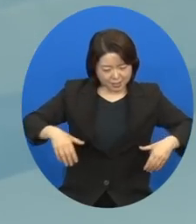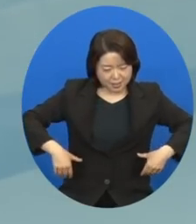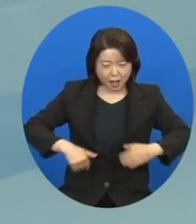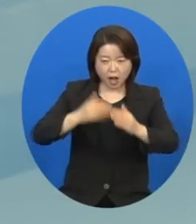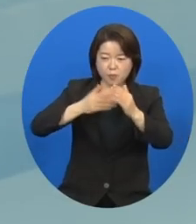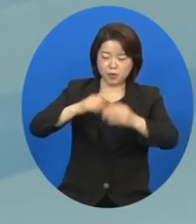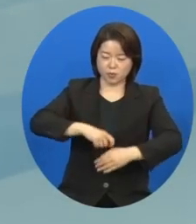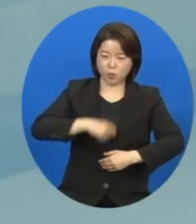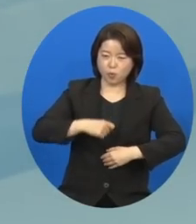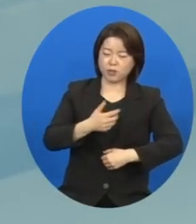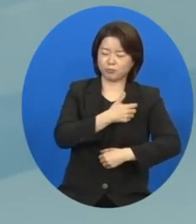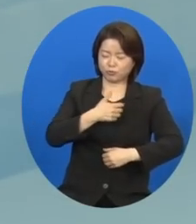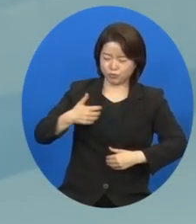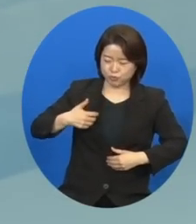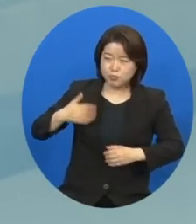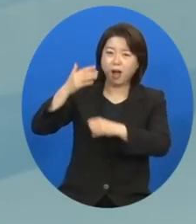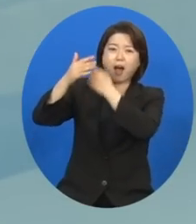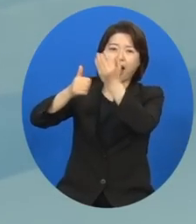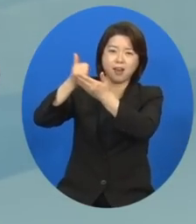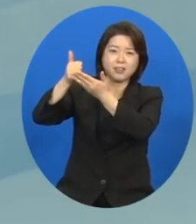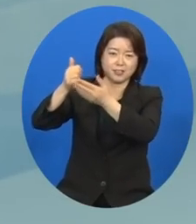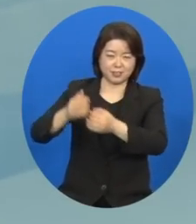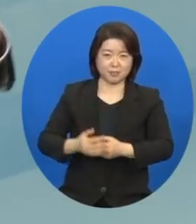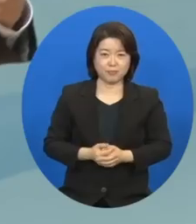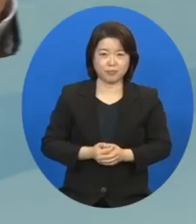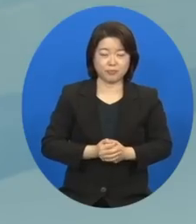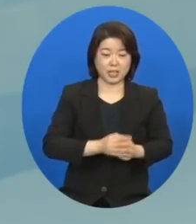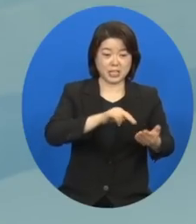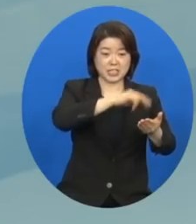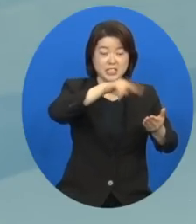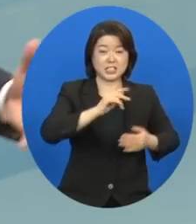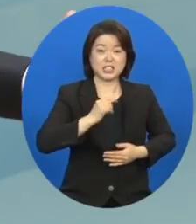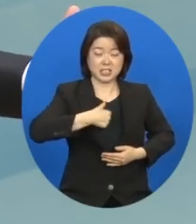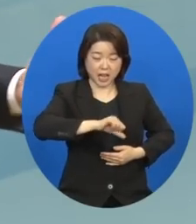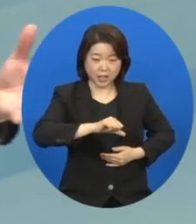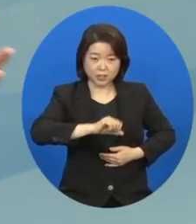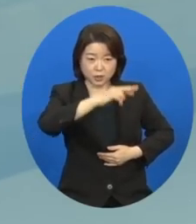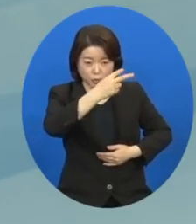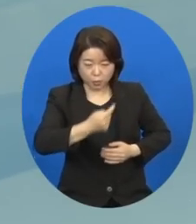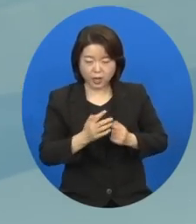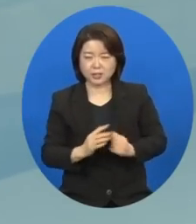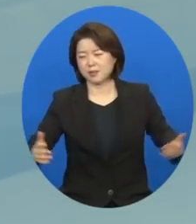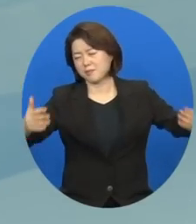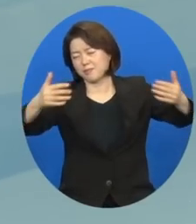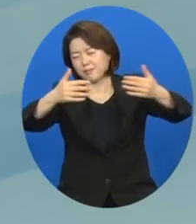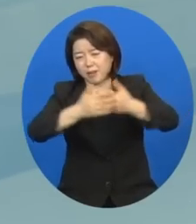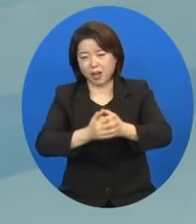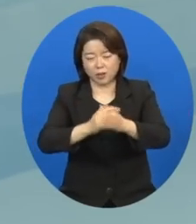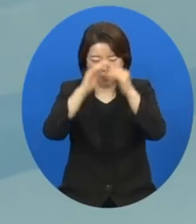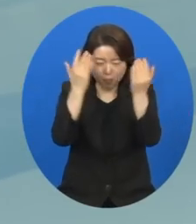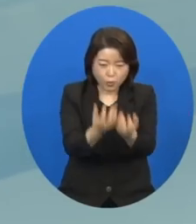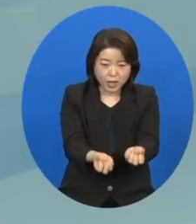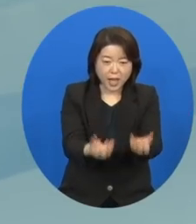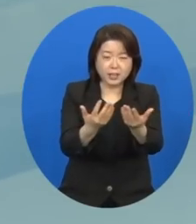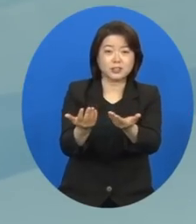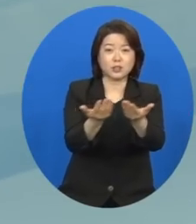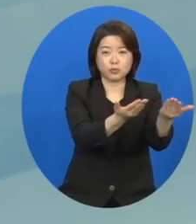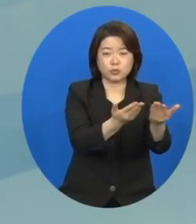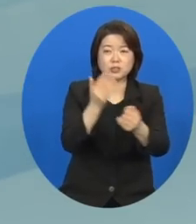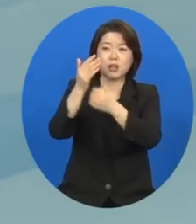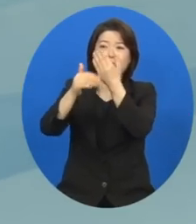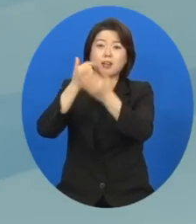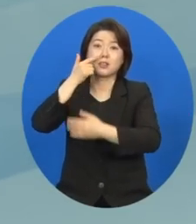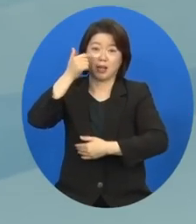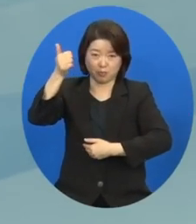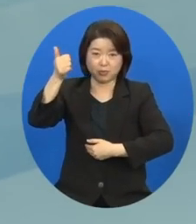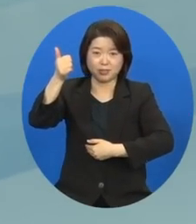하나님이십니다. 탕자가 돌아올 때에 마중 나가서 끌어안으며 모든 것을 베풀어 주시는 우리 하나님 아버지인 줄로